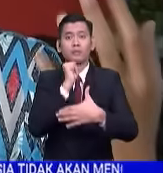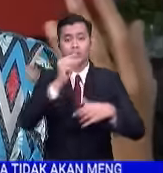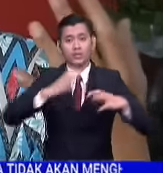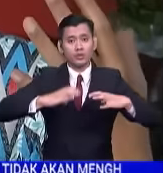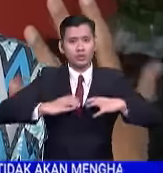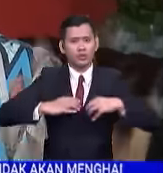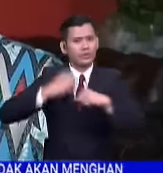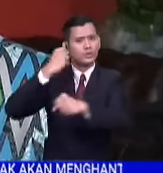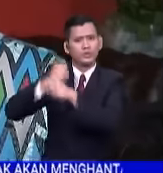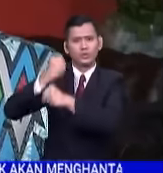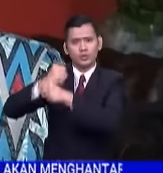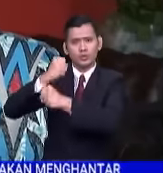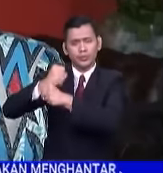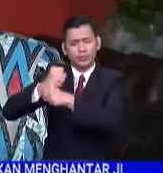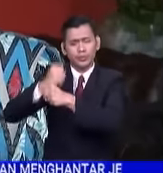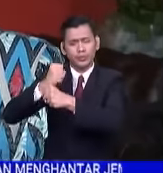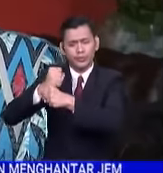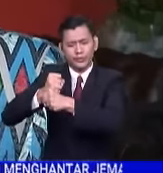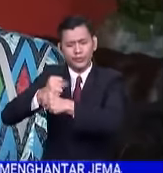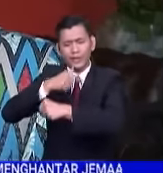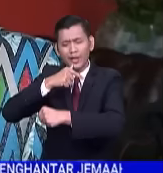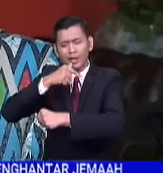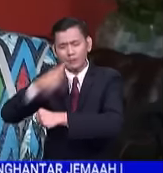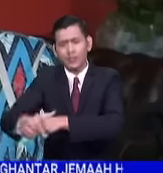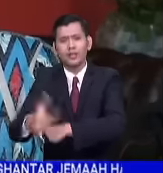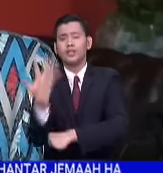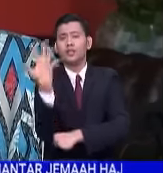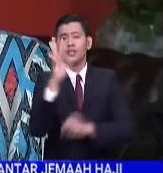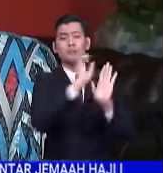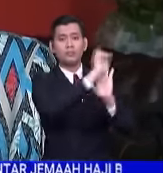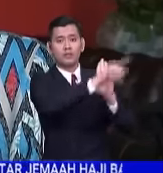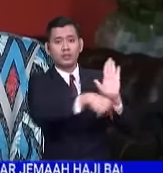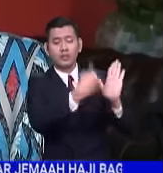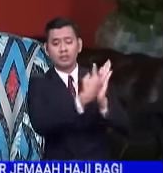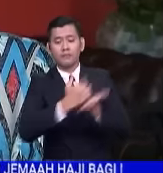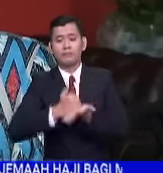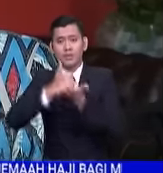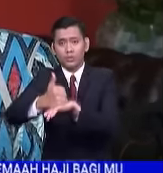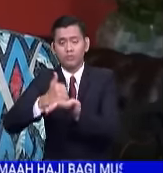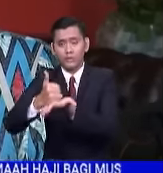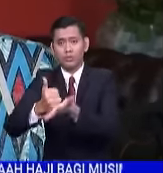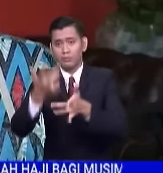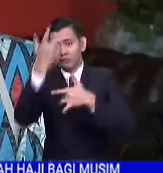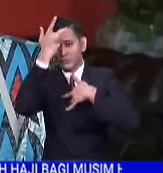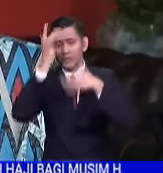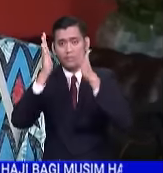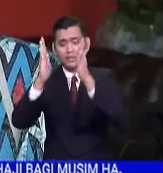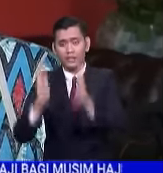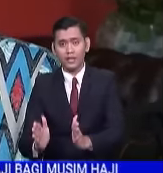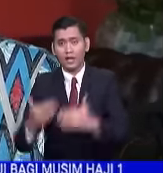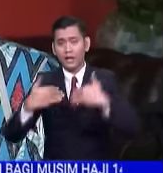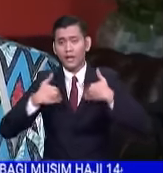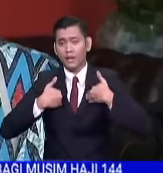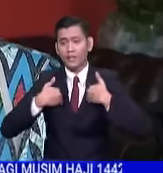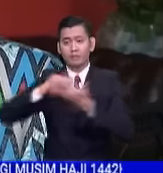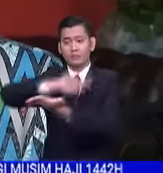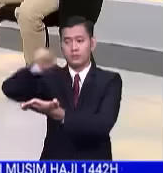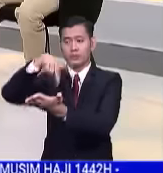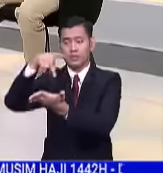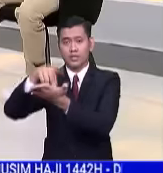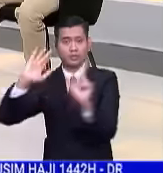kerja berbelas jam sehari membantu pesakit-pesakit COVID-19 yang terdapat di pusat